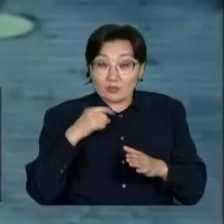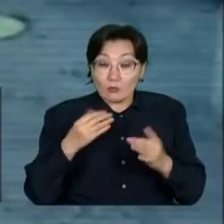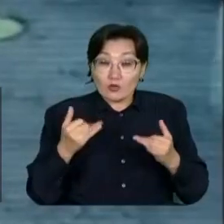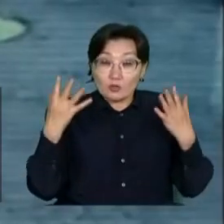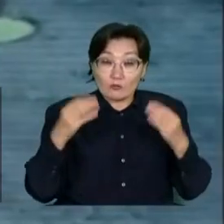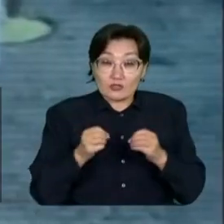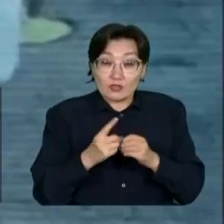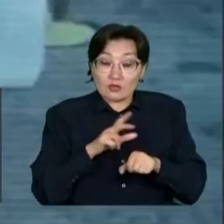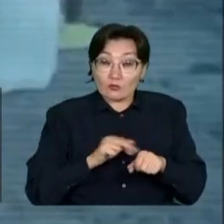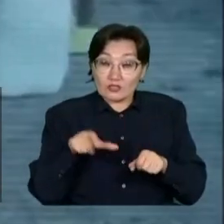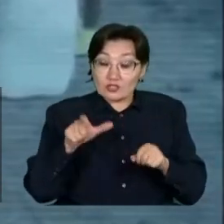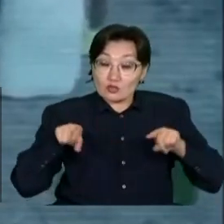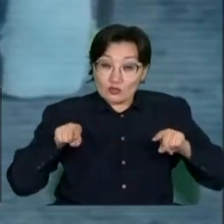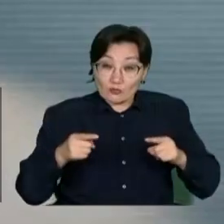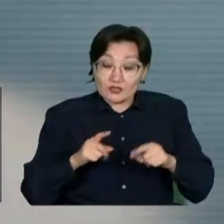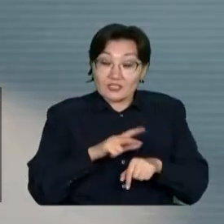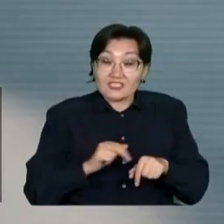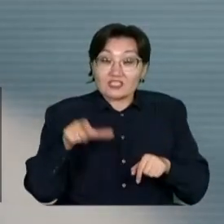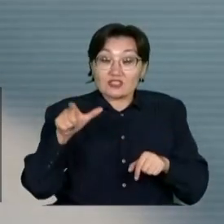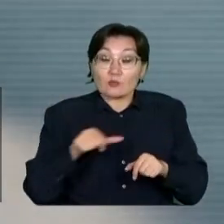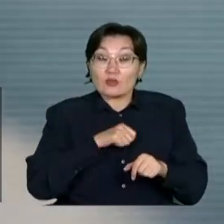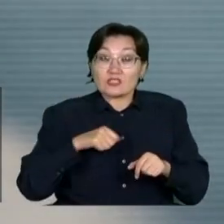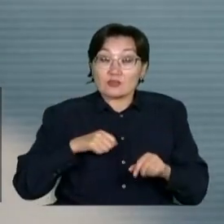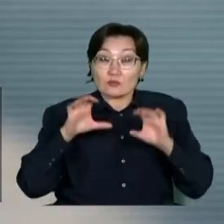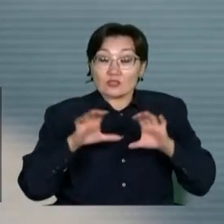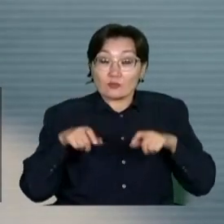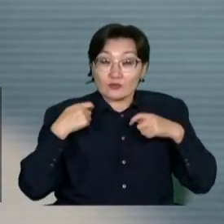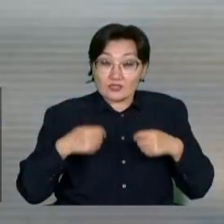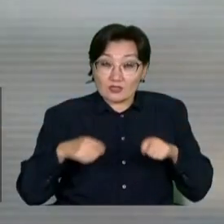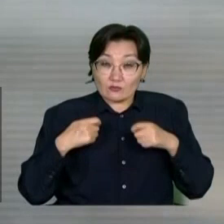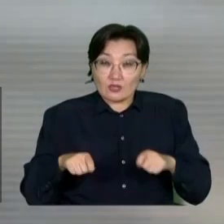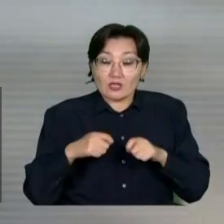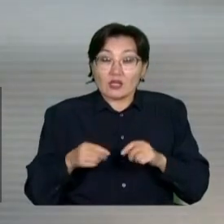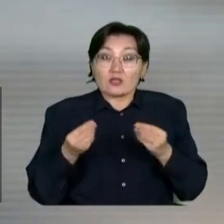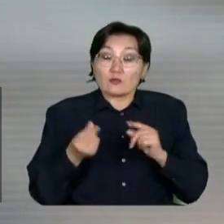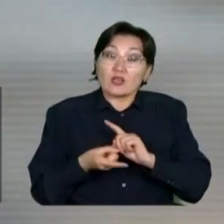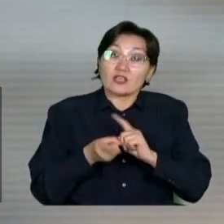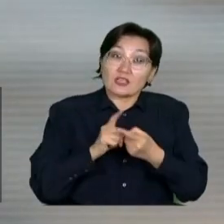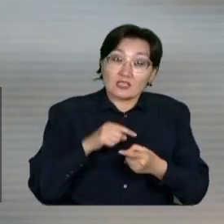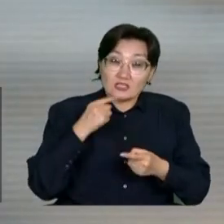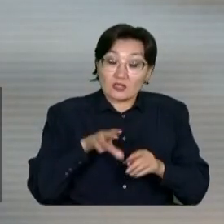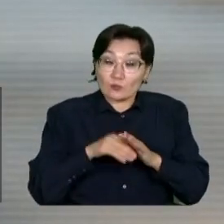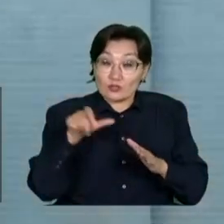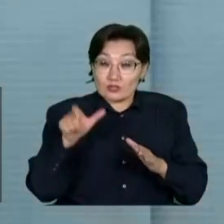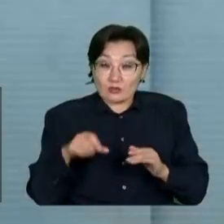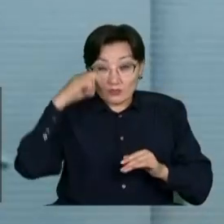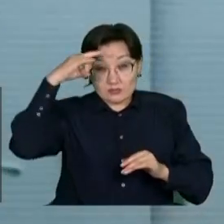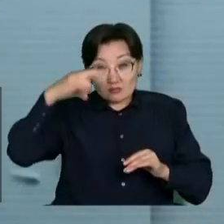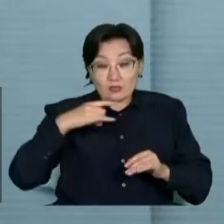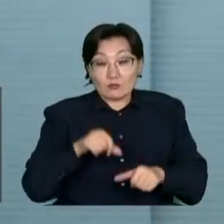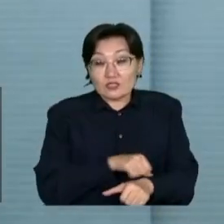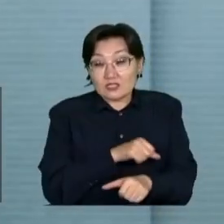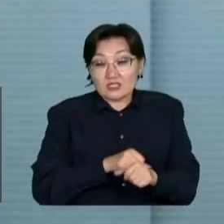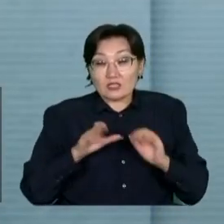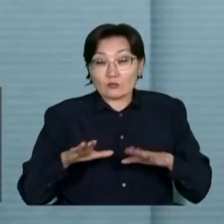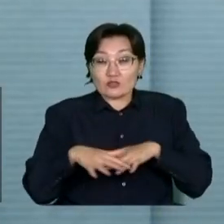бүгінде 11 полицей ұсталған. Тәртіп сақшыларының өзі заңсыз сауданы табыс көзіне айналдырған деді депутат. Қазір Қазақстанда есірткіні